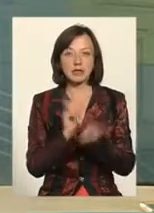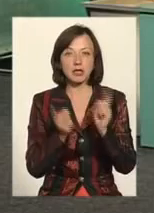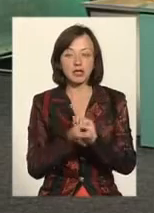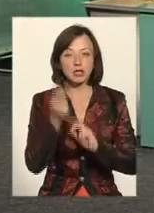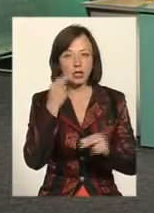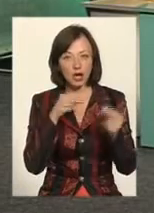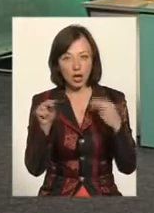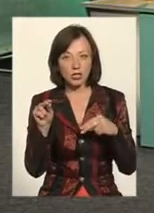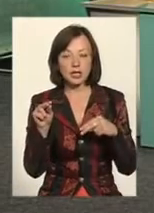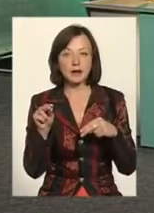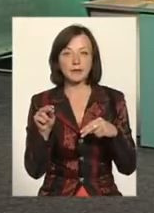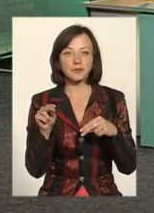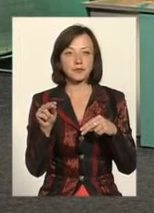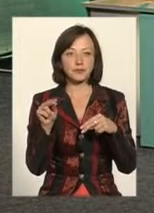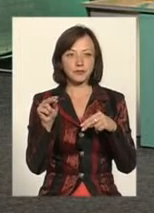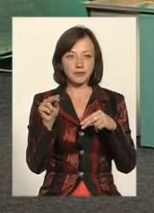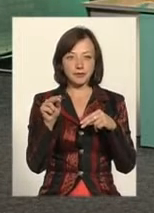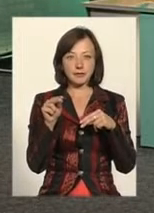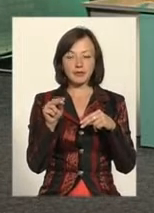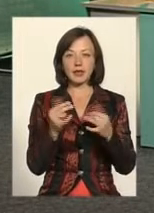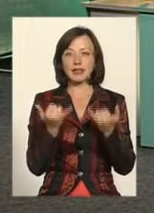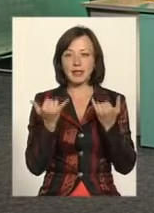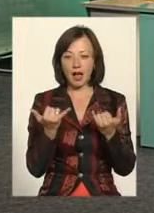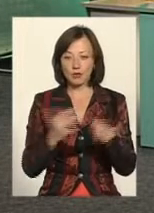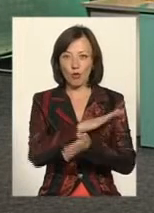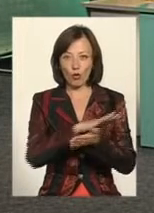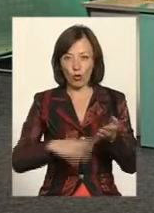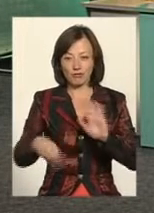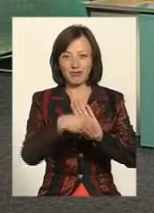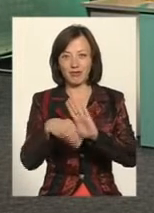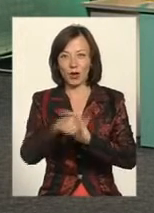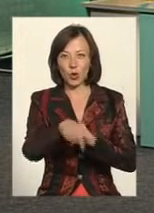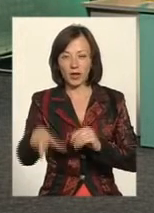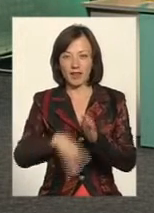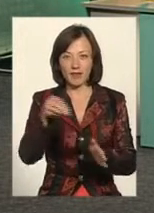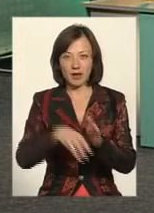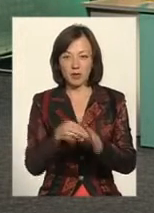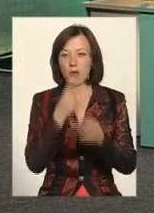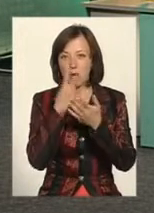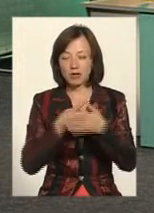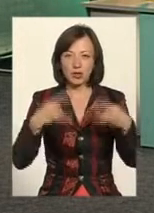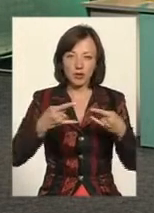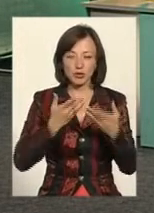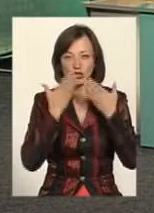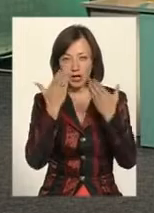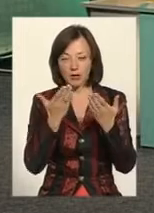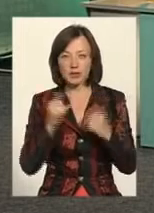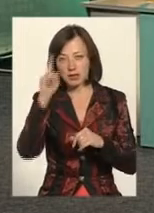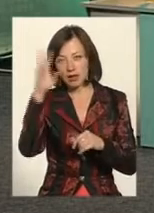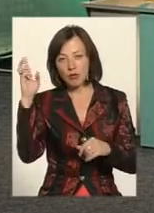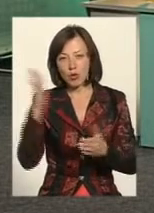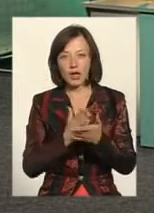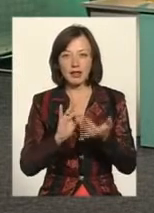Оце зараз, продовжується це рідкосійство зараз, показує, тут телебачення, ми бачимо і читаємо, і, слава Богу, зараз